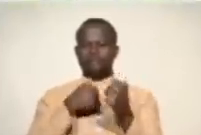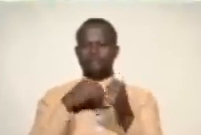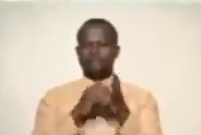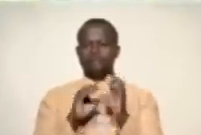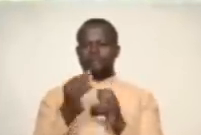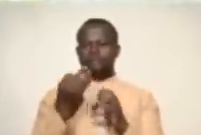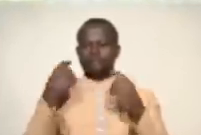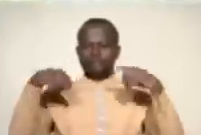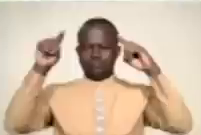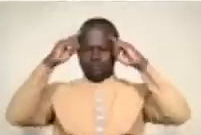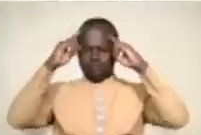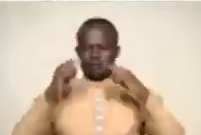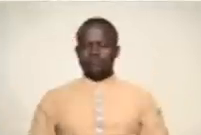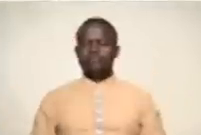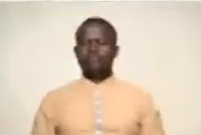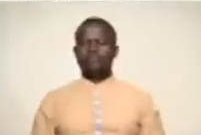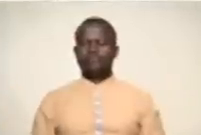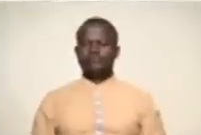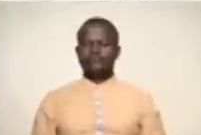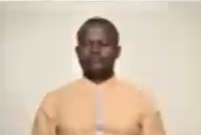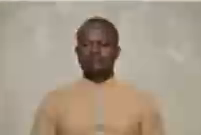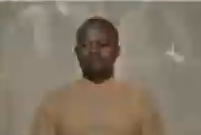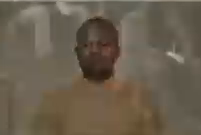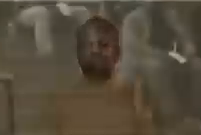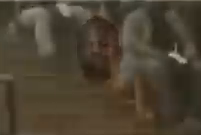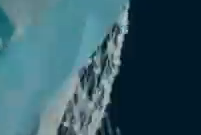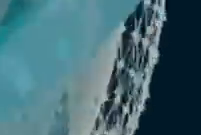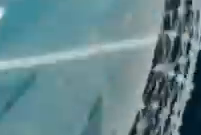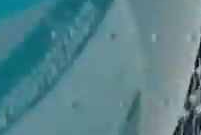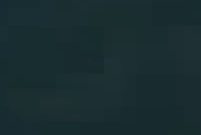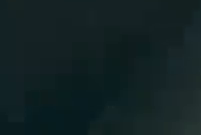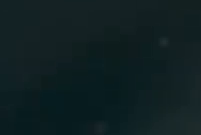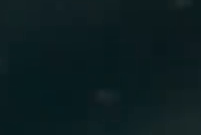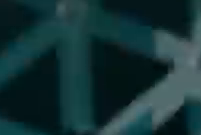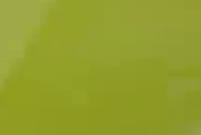cya gatatu cya kaminuza. Mudahogora Esther, I Kigali.